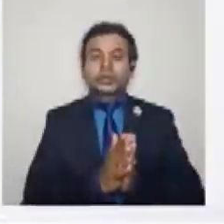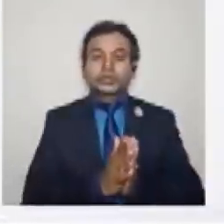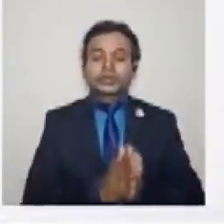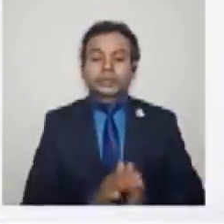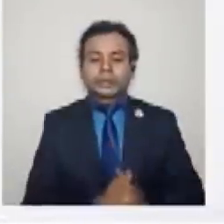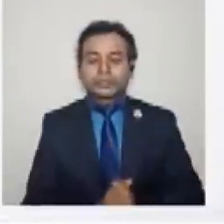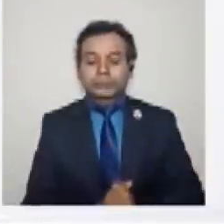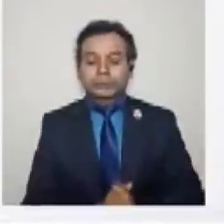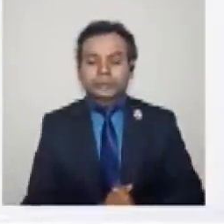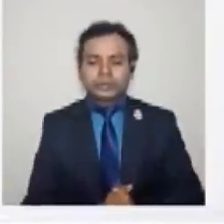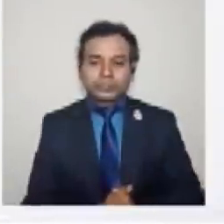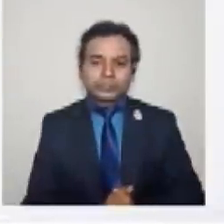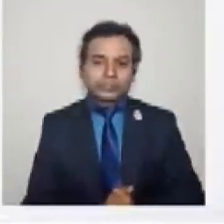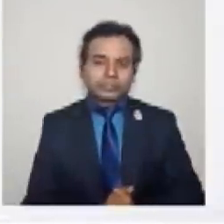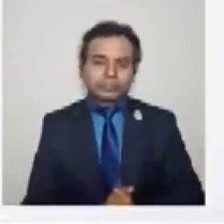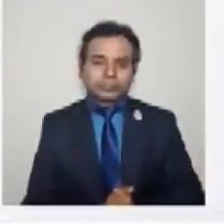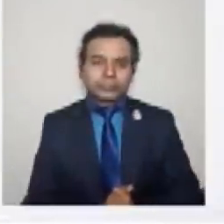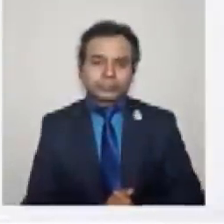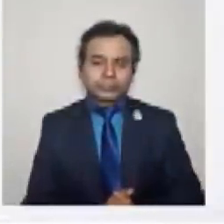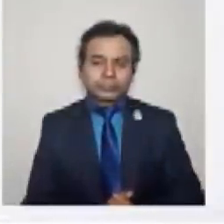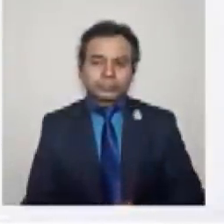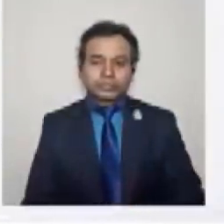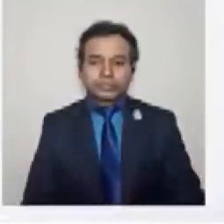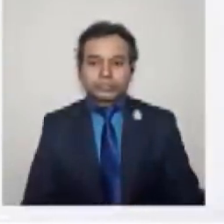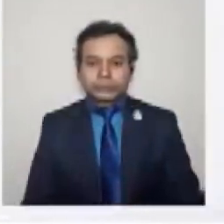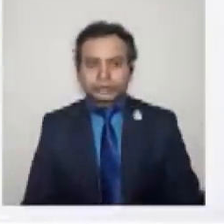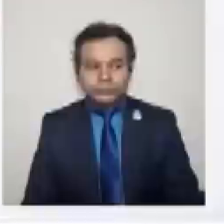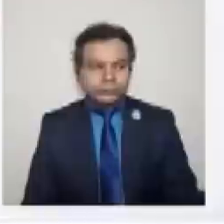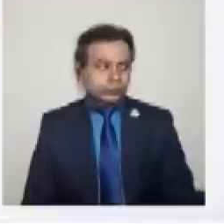1,084 জন এবং শনাক্তের হার